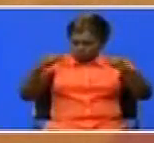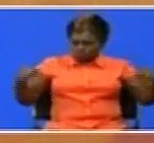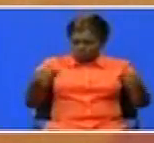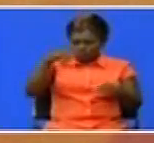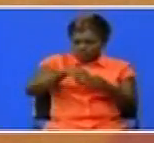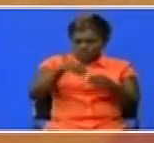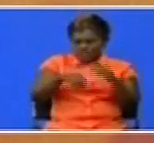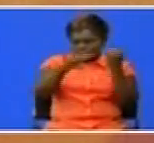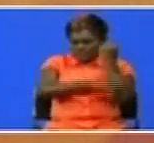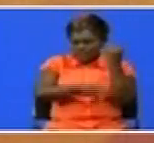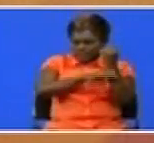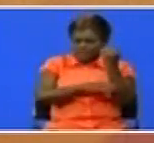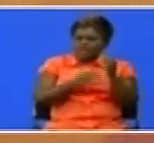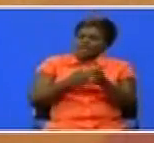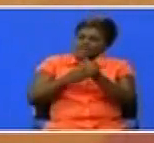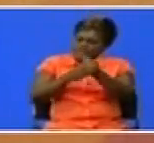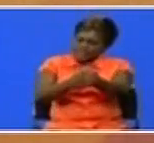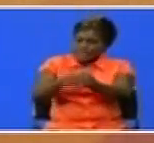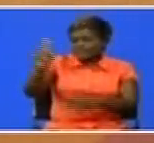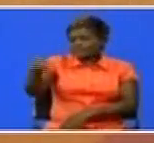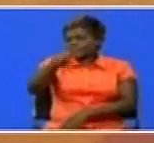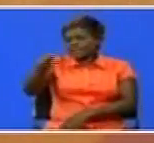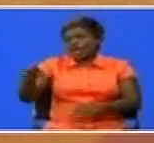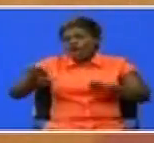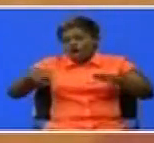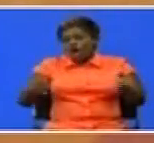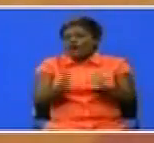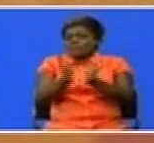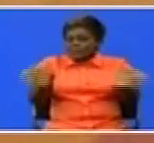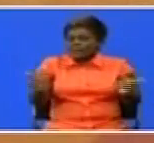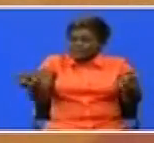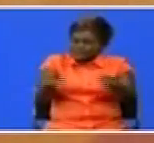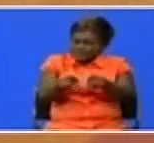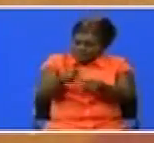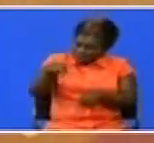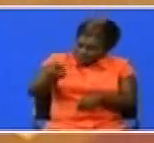viongozi wanaotoa matamshi hayo ndio wenye makosa, au umma pia unafaa kuwajibika?